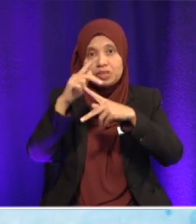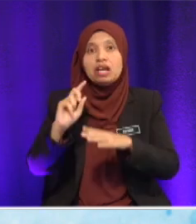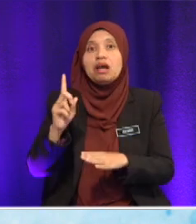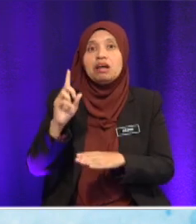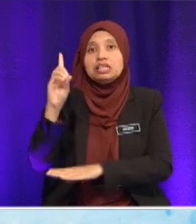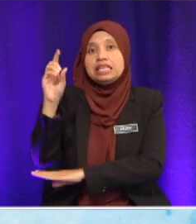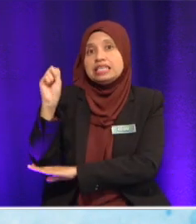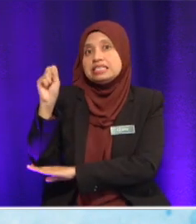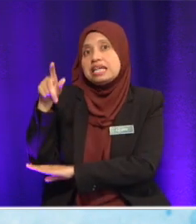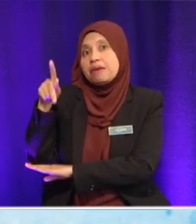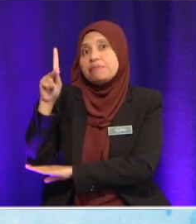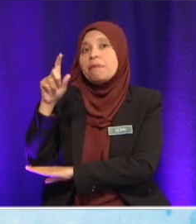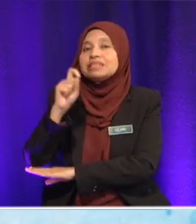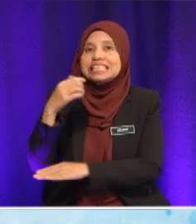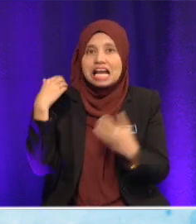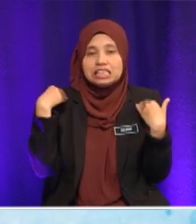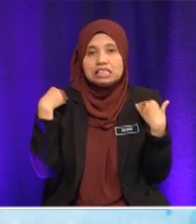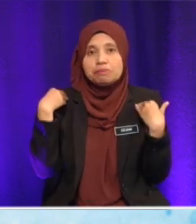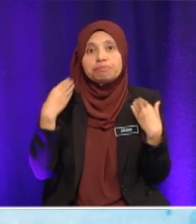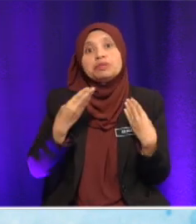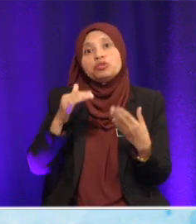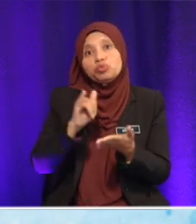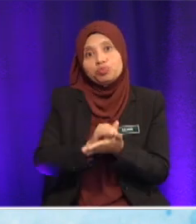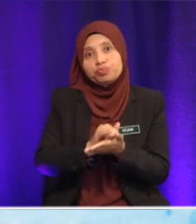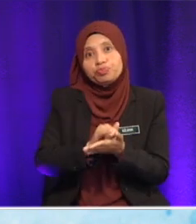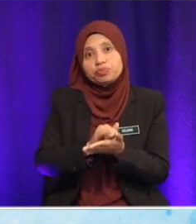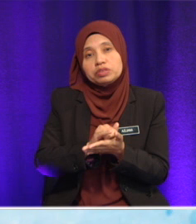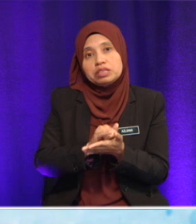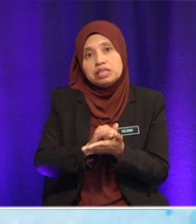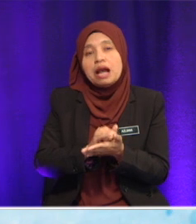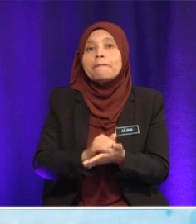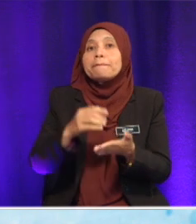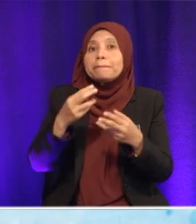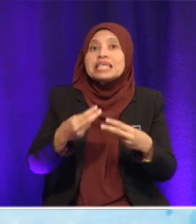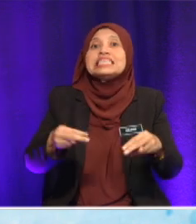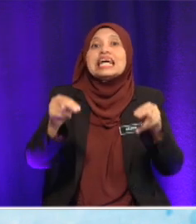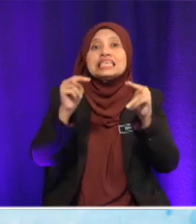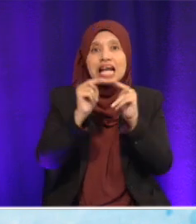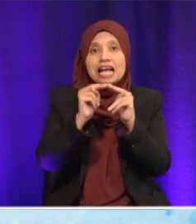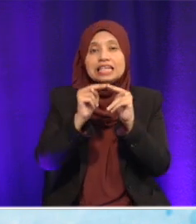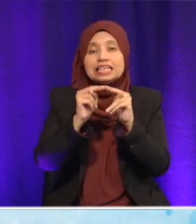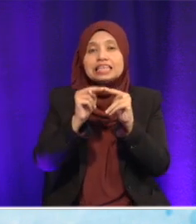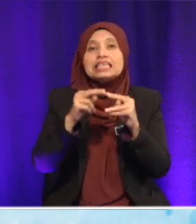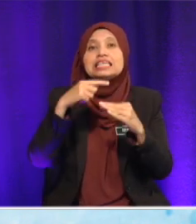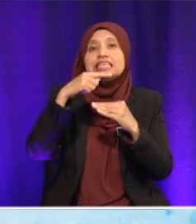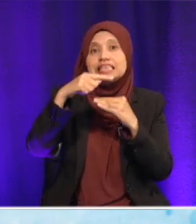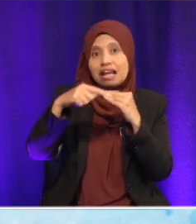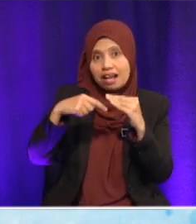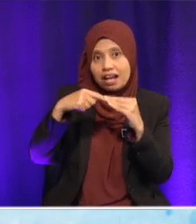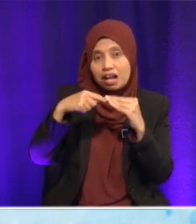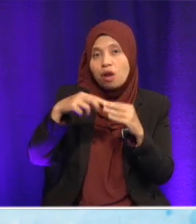yang sama jadi kandungan ini merupakan satu pernyataan spesifik tentang perkara yang